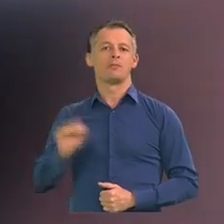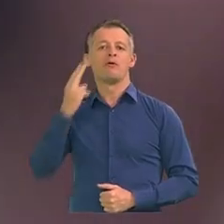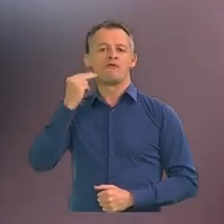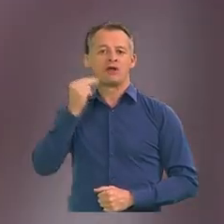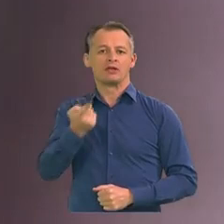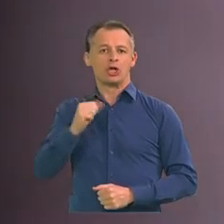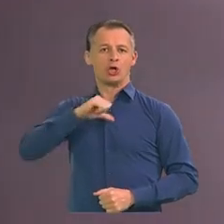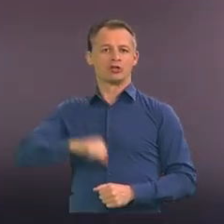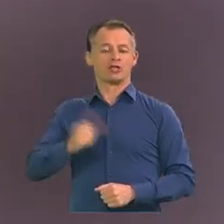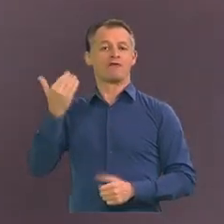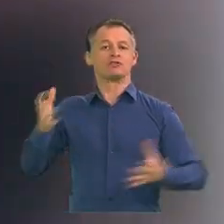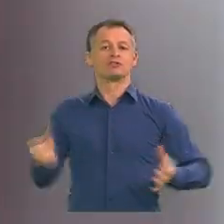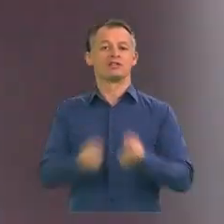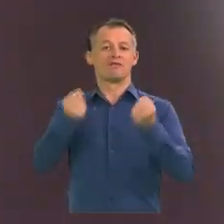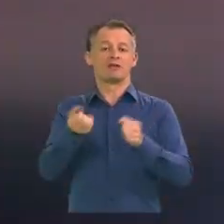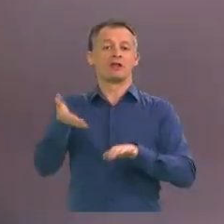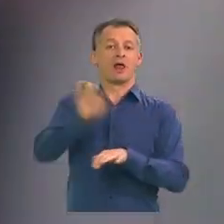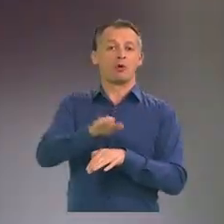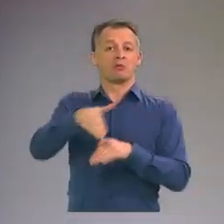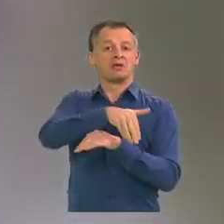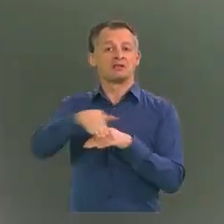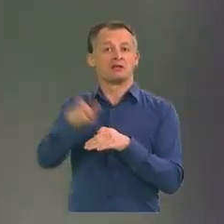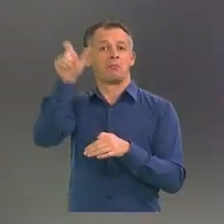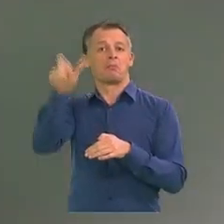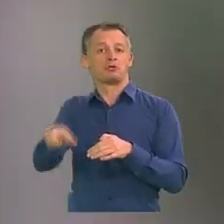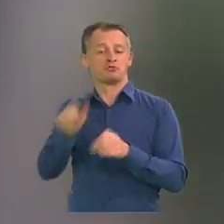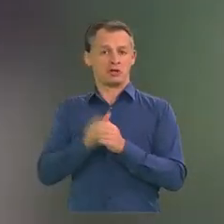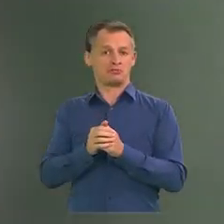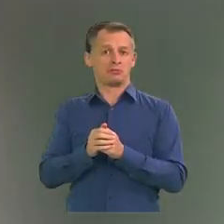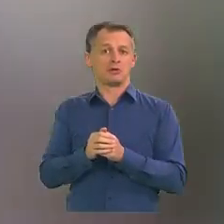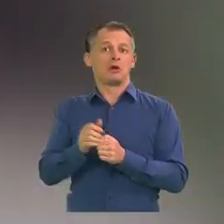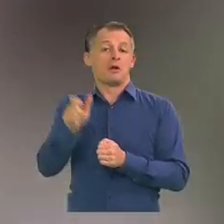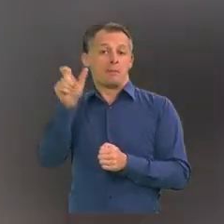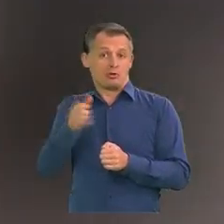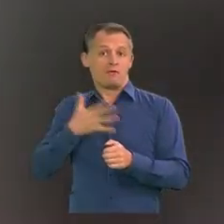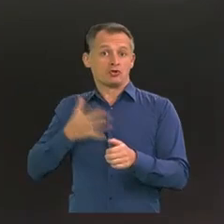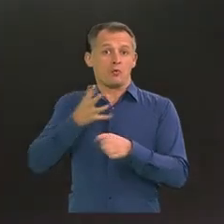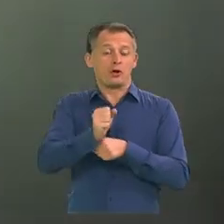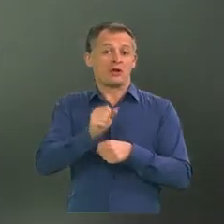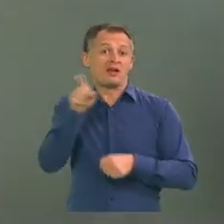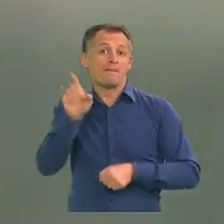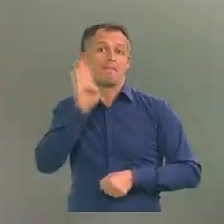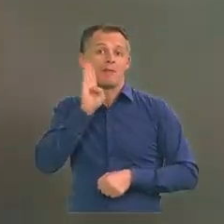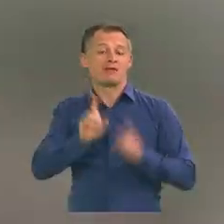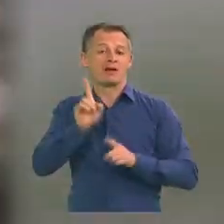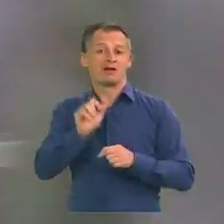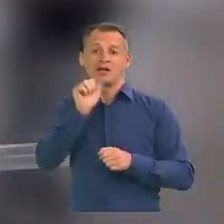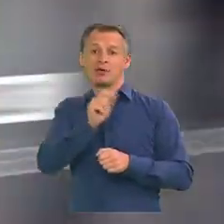O copilă din Constanța a fost salvată de la moarte pe stradă de niște trecători, călău i-ar fi fost chiar mama dacă nimeni nu